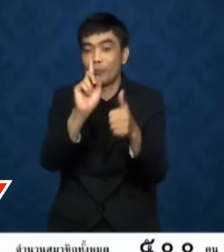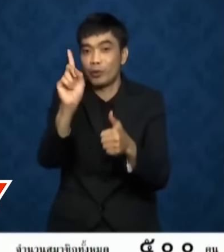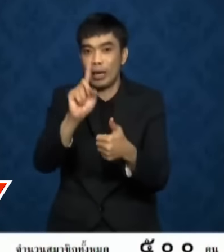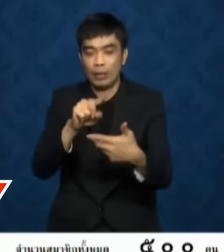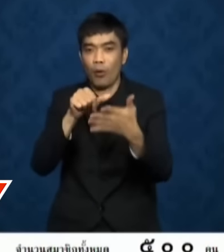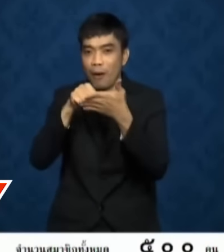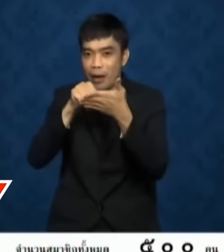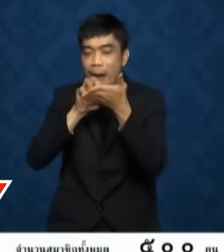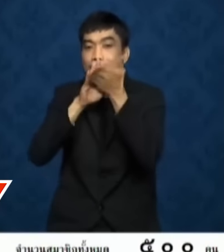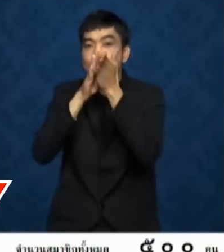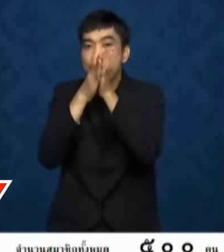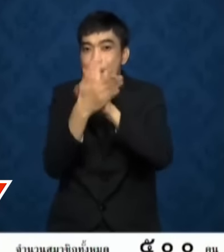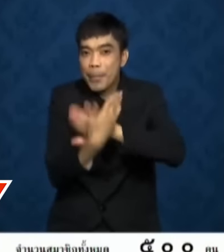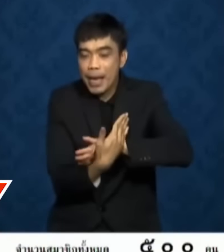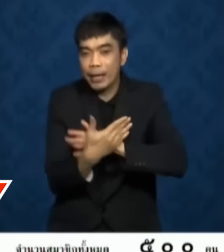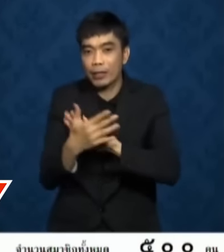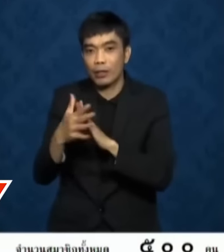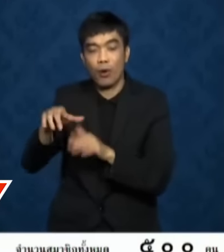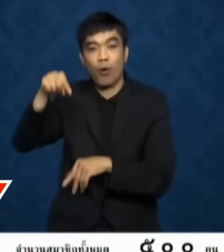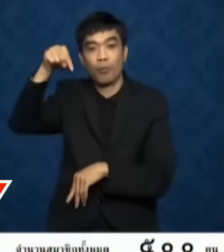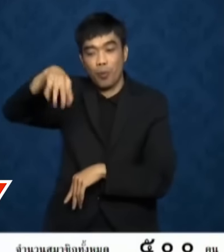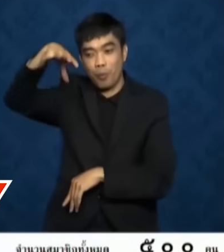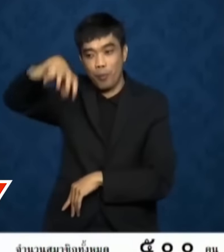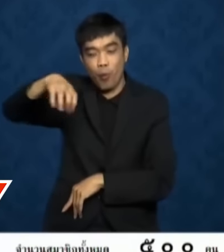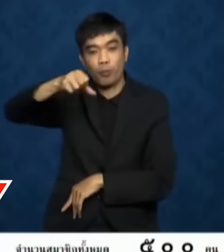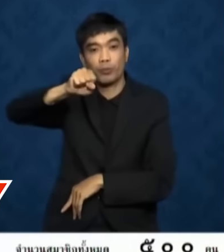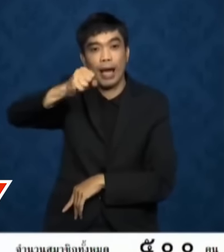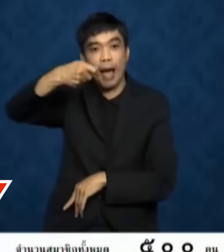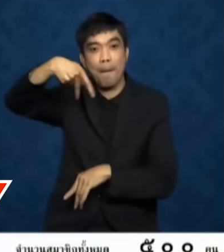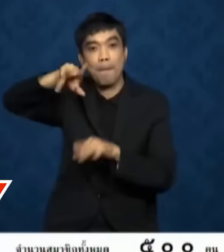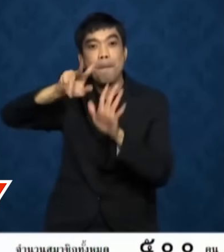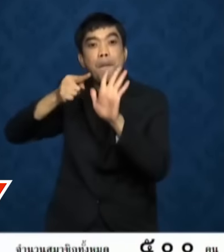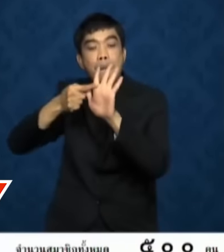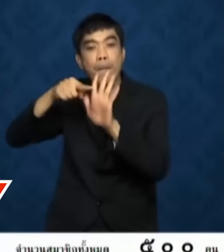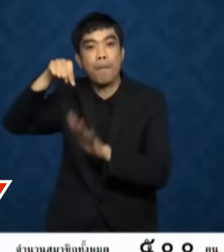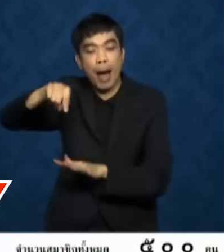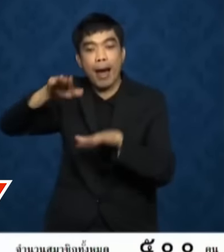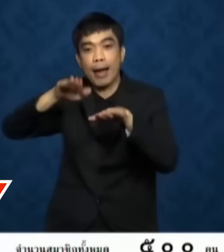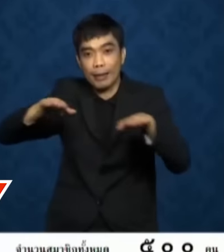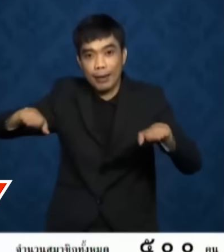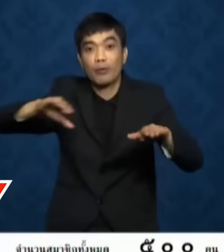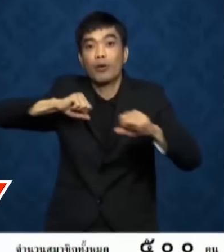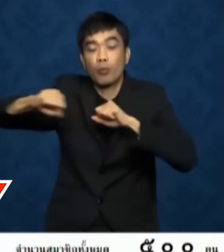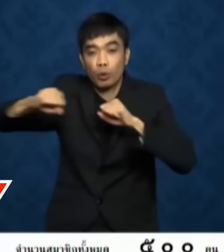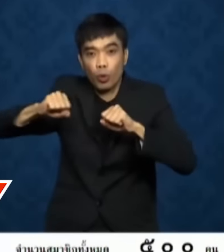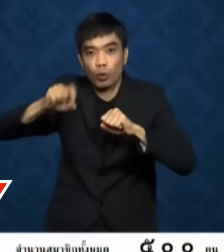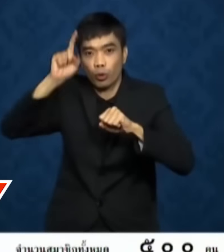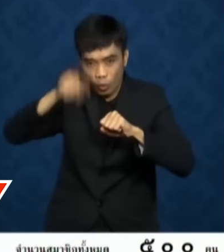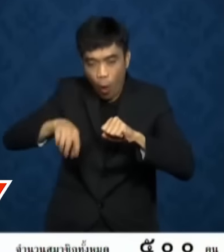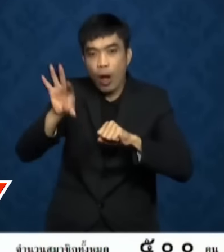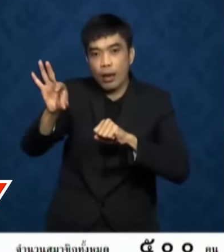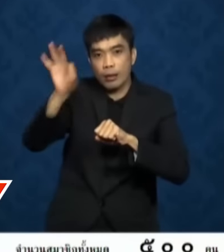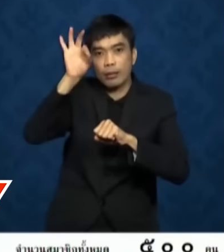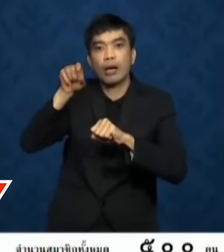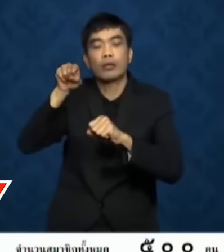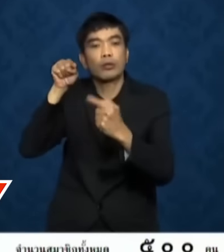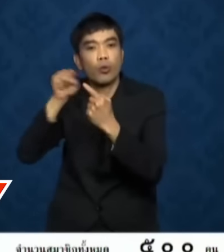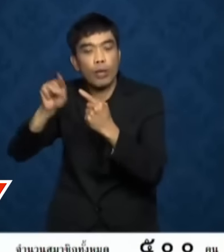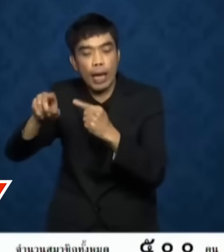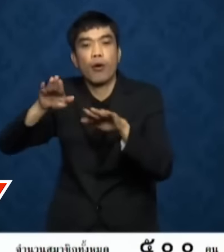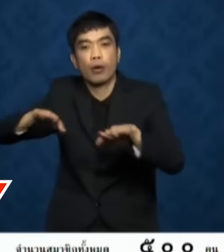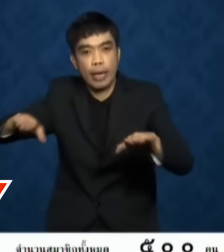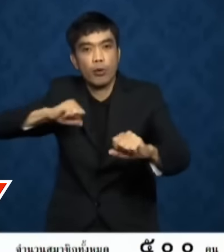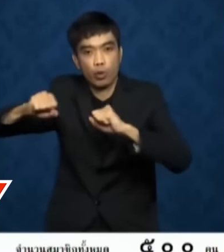ปรับที่มาของสภาเด็กและเยาวชนในแต่ละระดับให้มาจากการเลือกตั้งของเด็กและเยาวชนโดยตรงด้วยการมีส่วนร่วมที่กว้างขว